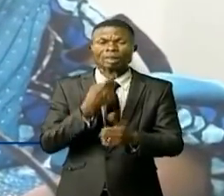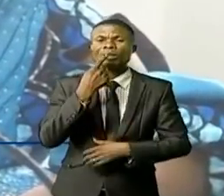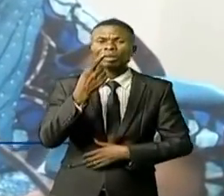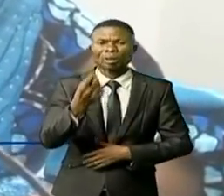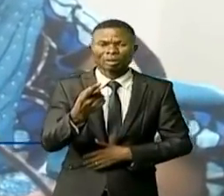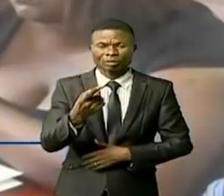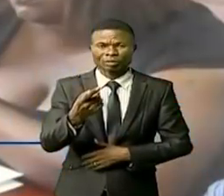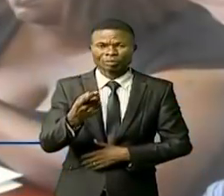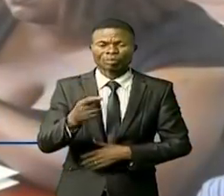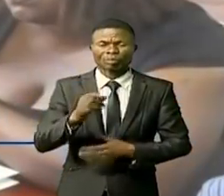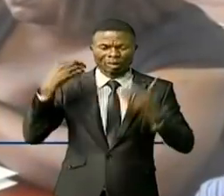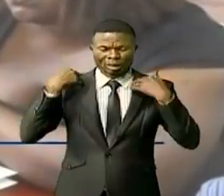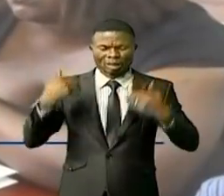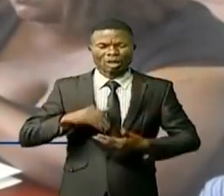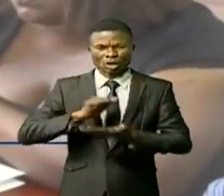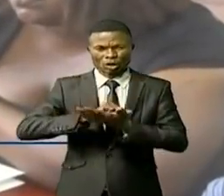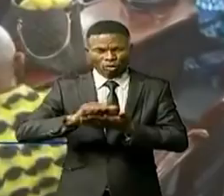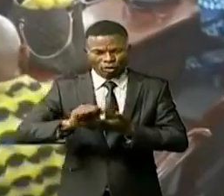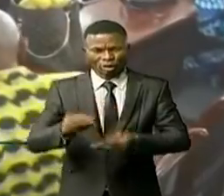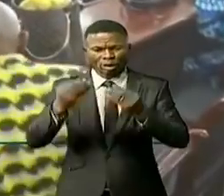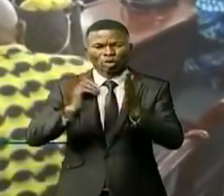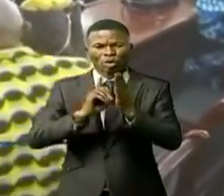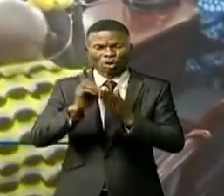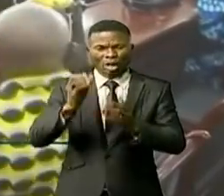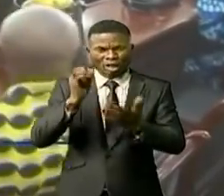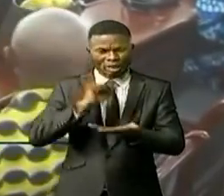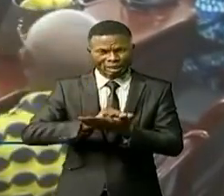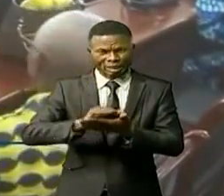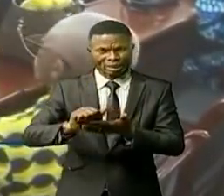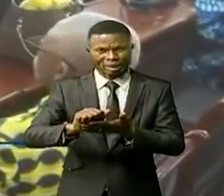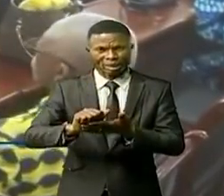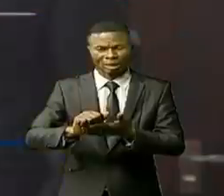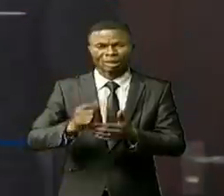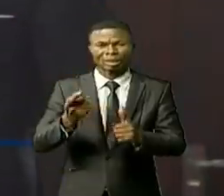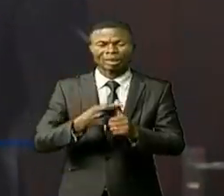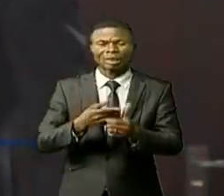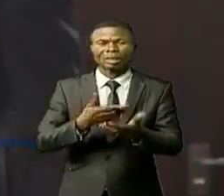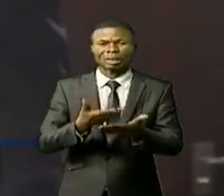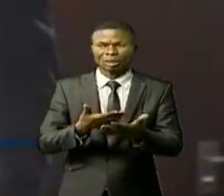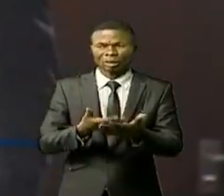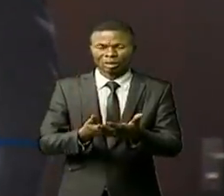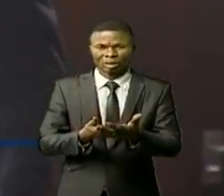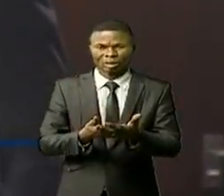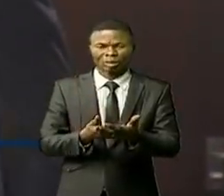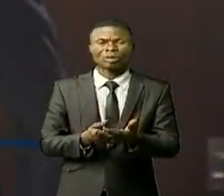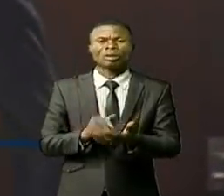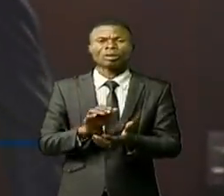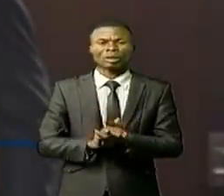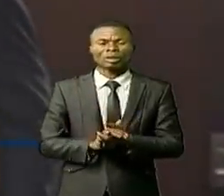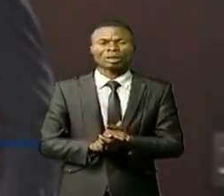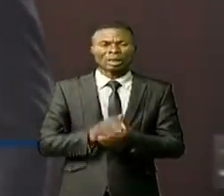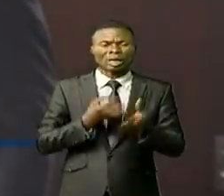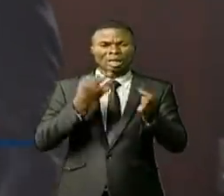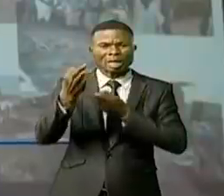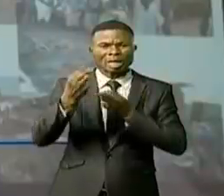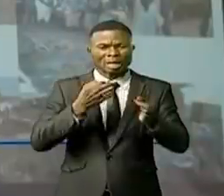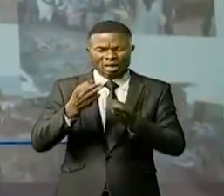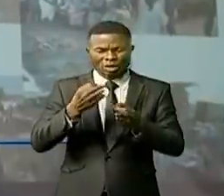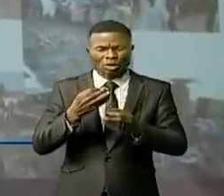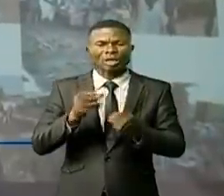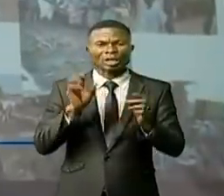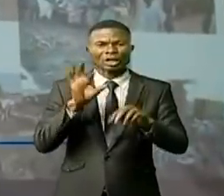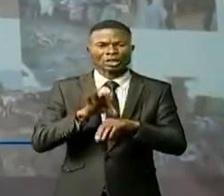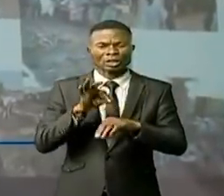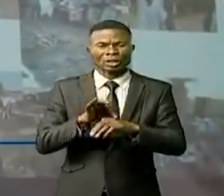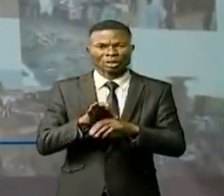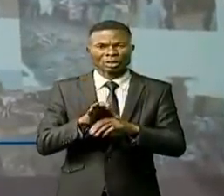un corps sain dans un environnement sain. Le souci de vivre dans un milieu Salibre fait une belle coïncidence avec